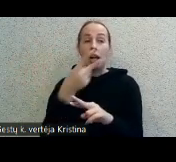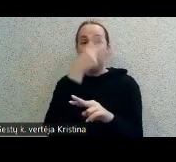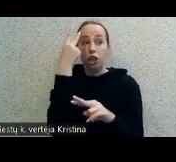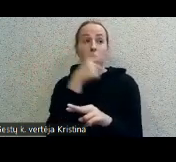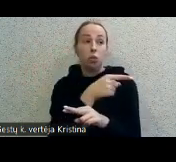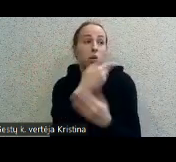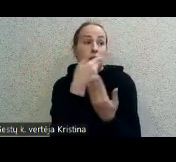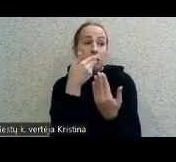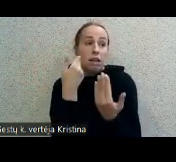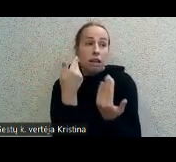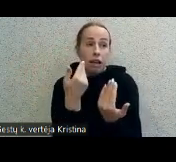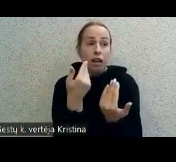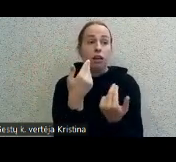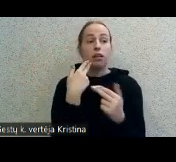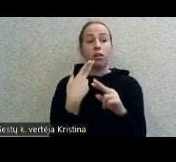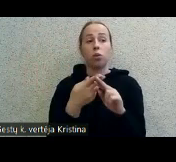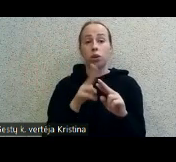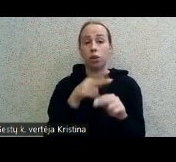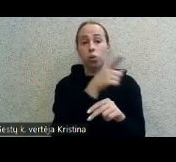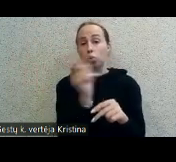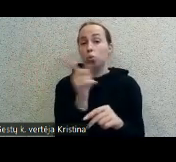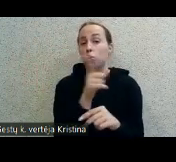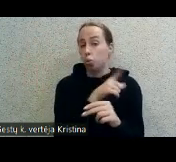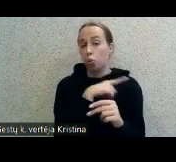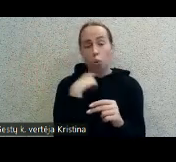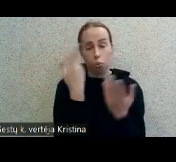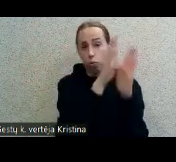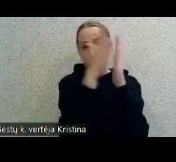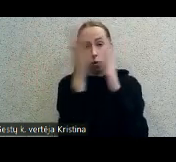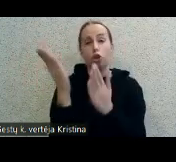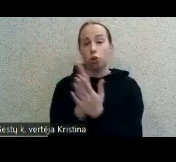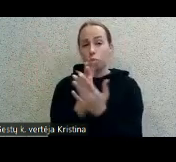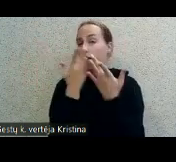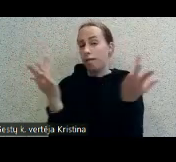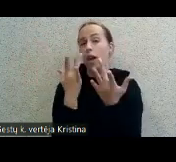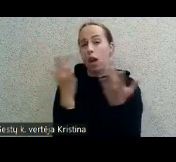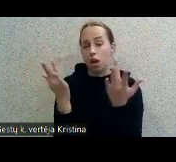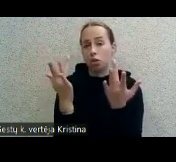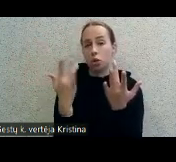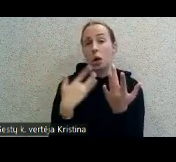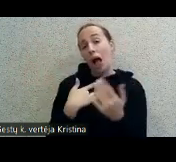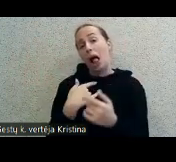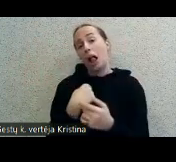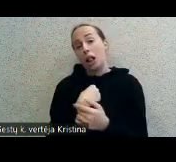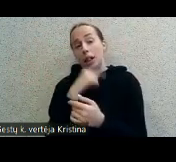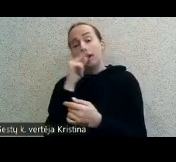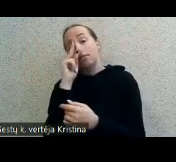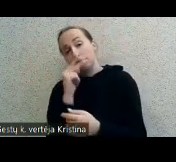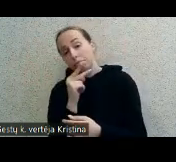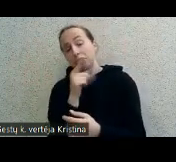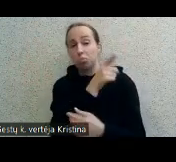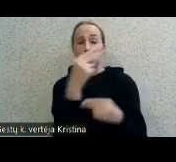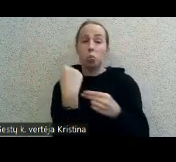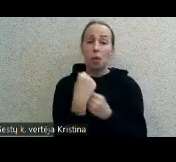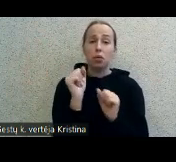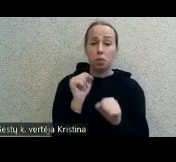to nereikia, kadangi pas jūs yra pakankamai bibliotekų. Taigi, jeigu aš suklydau, pataisykite, bet aš manau, kad tai yra daugiau ar mažiau